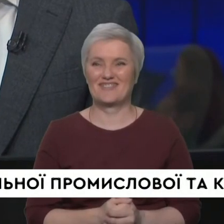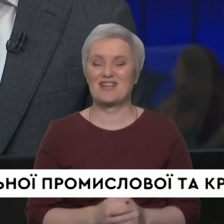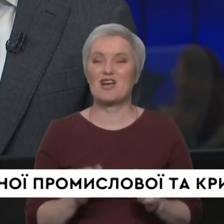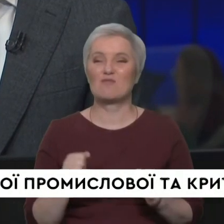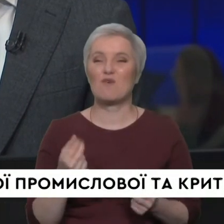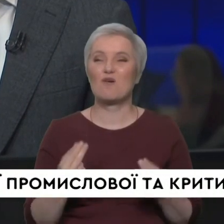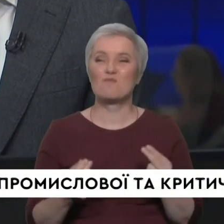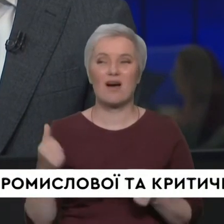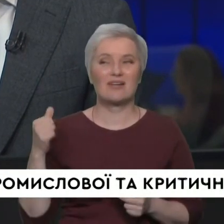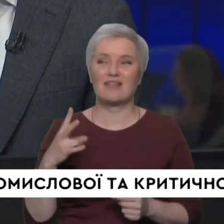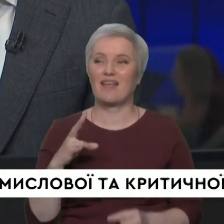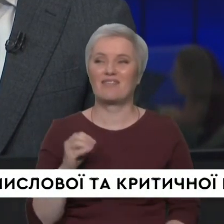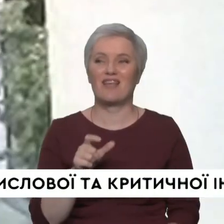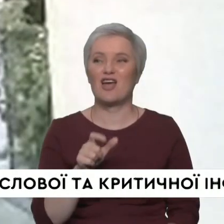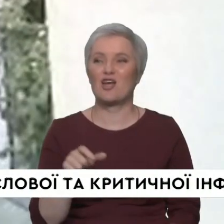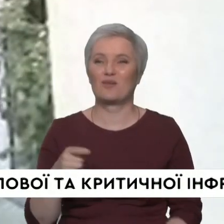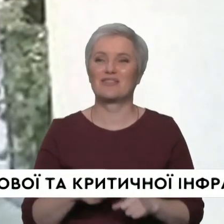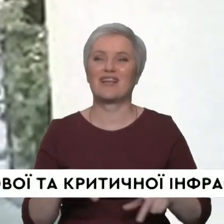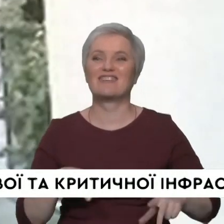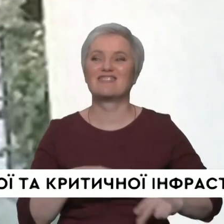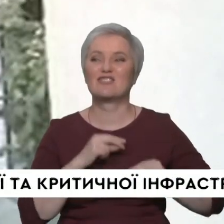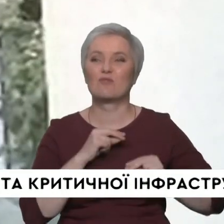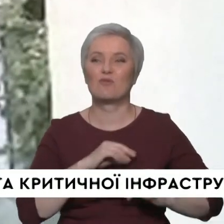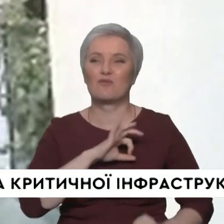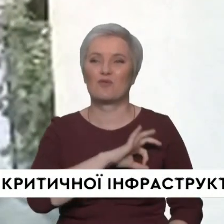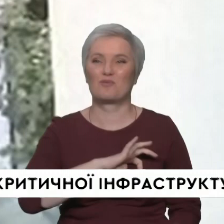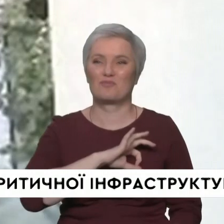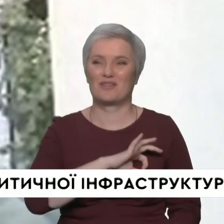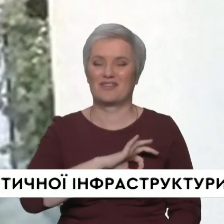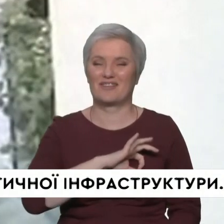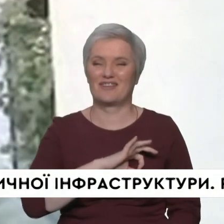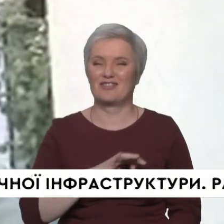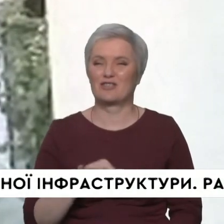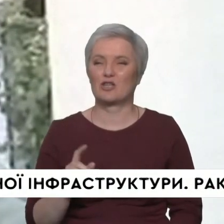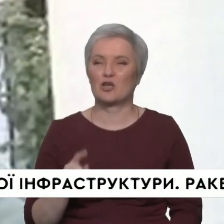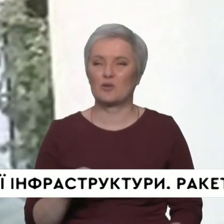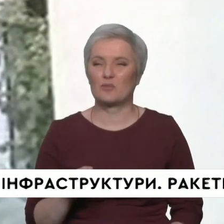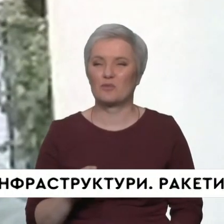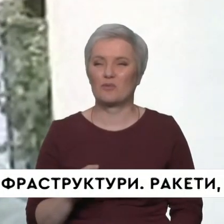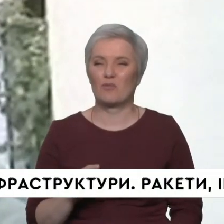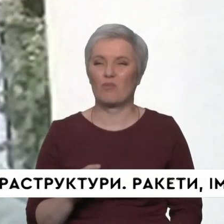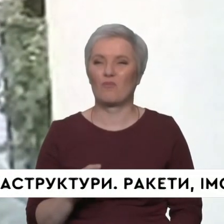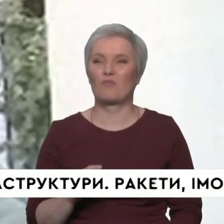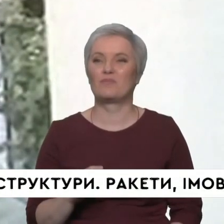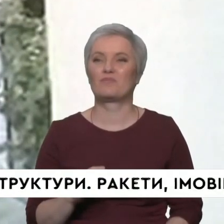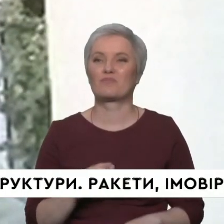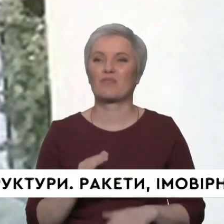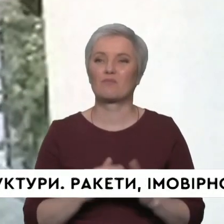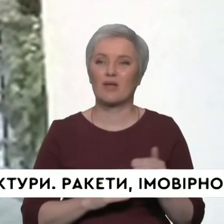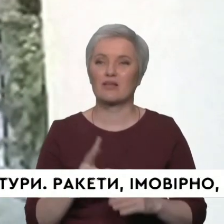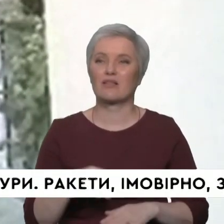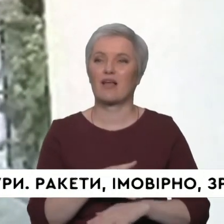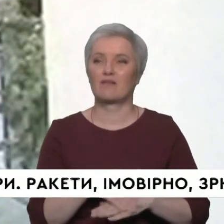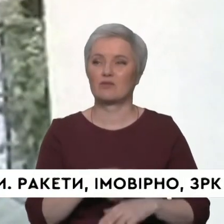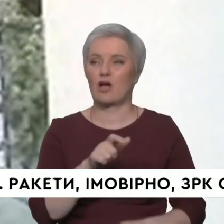Можу пожартувати, це не люди, це співробітники відповідних структур. Тому, ви знаєте, практично на вулицях